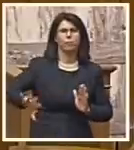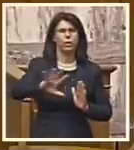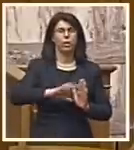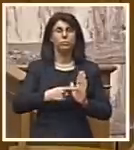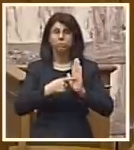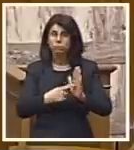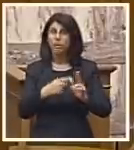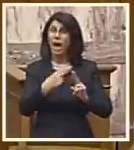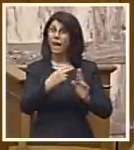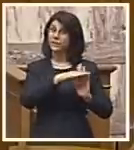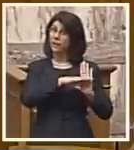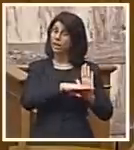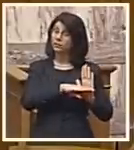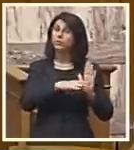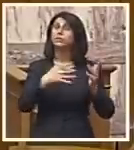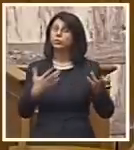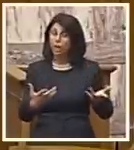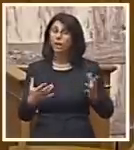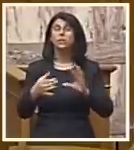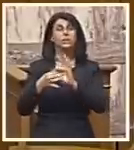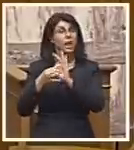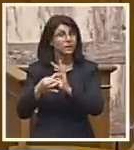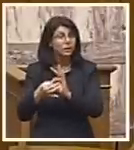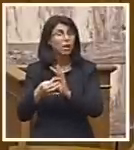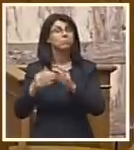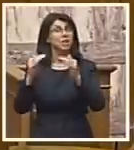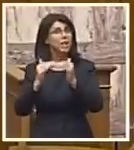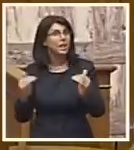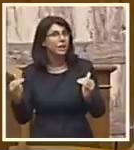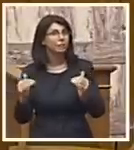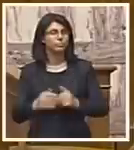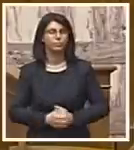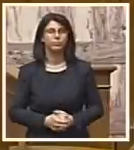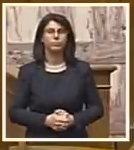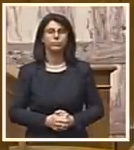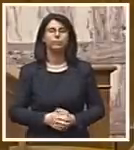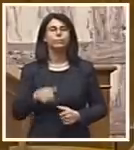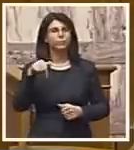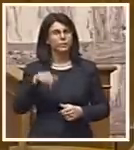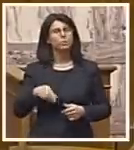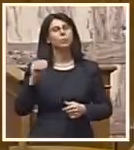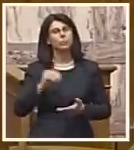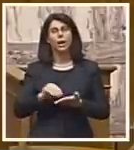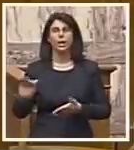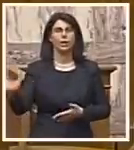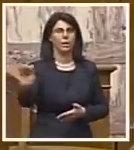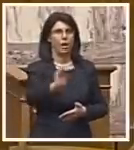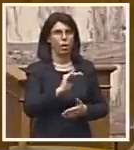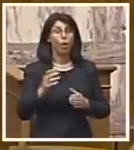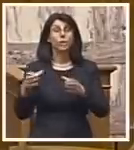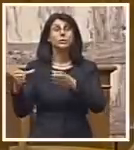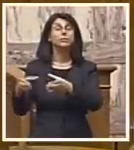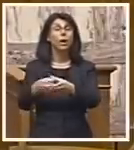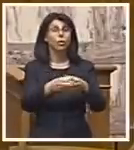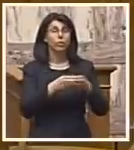αξίες, όπως είναι της ειρήνης και της συνεργασίας των λαών. Καλό και σήμερα όλες τις δυνάμεις που